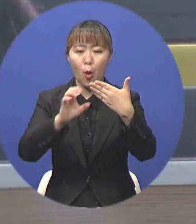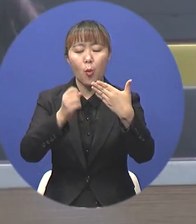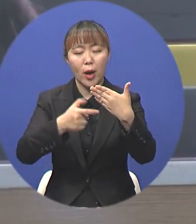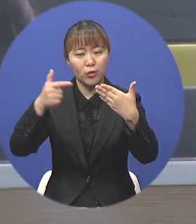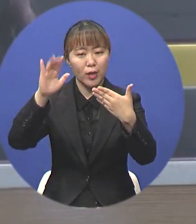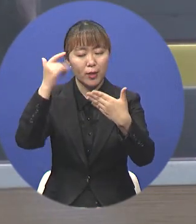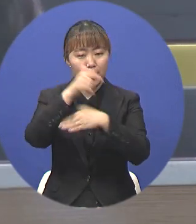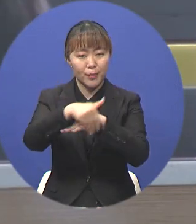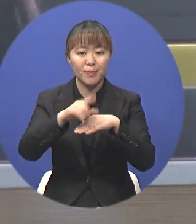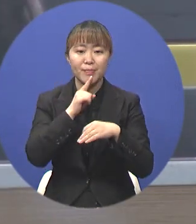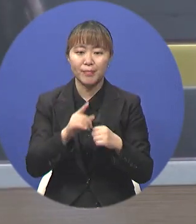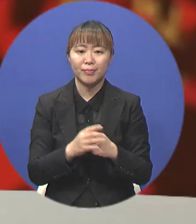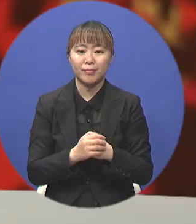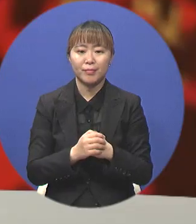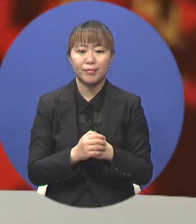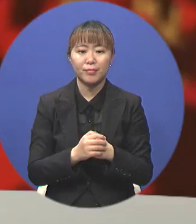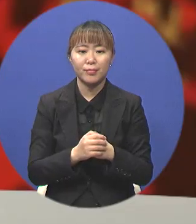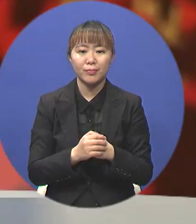계획이라고 밝혔습니다.